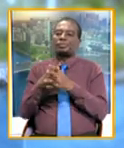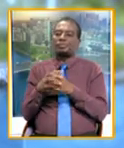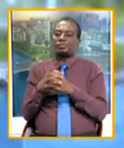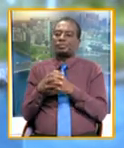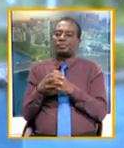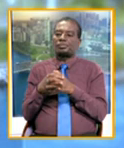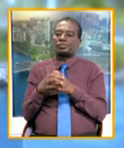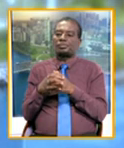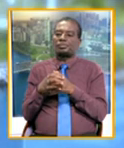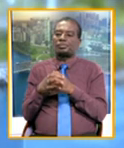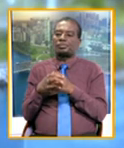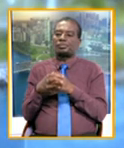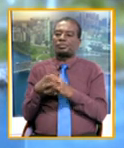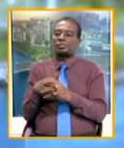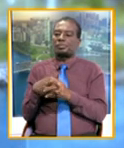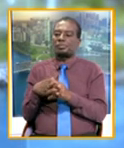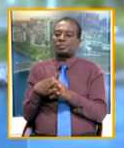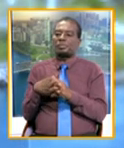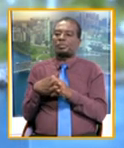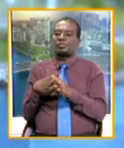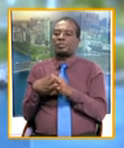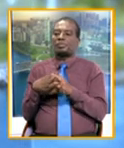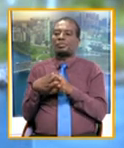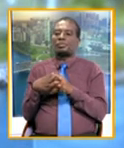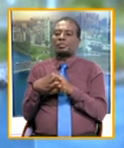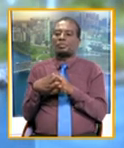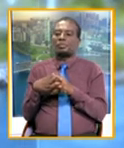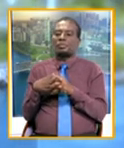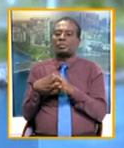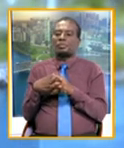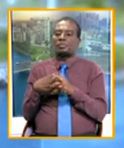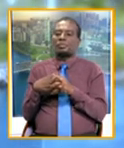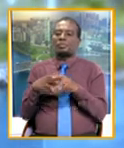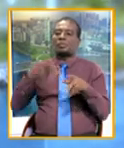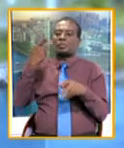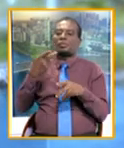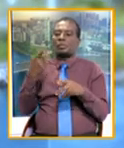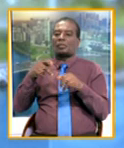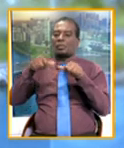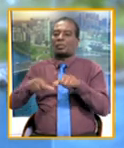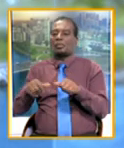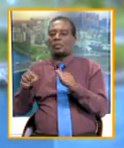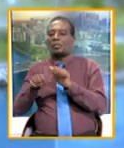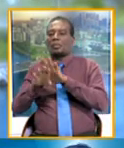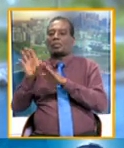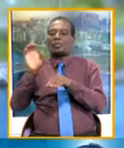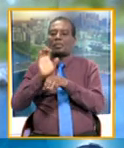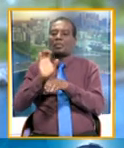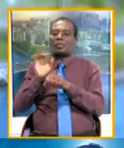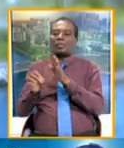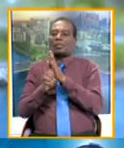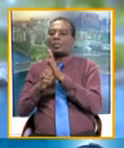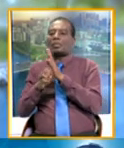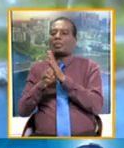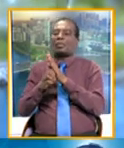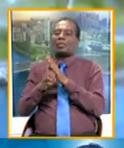Marie-Ange Kouakour, un reportage commenté par Cheikh Kone Aboubakar. On reste toujours en économie et on parle de